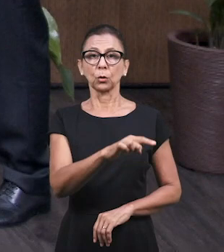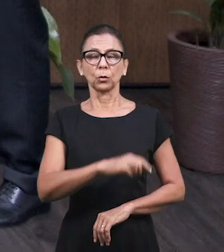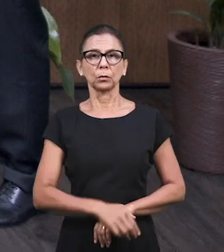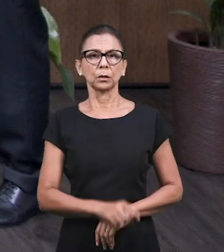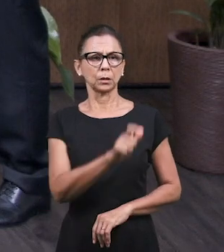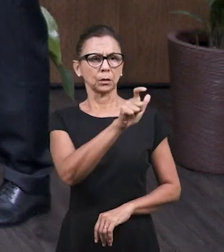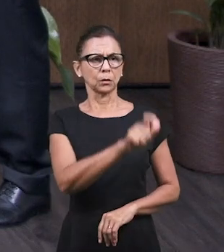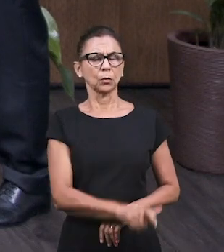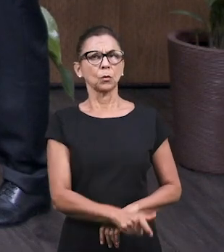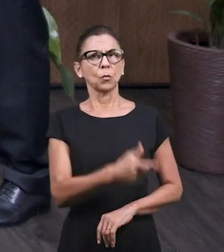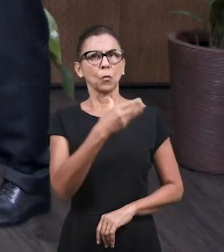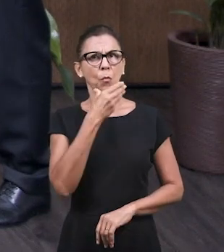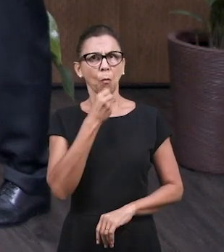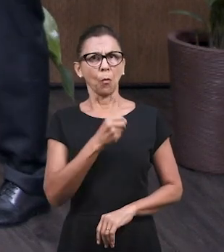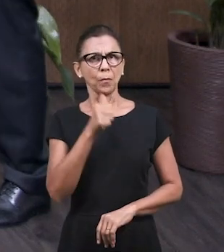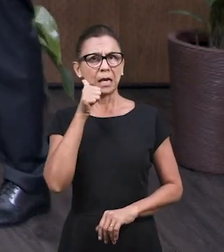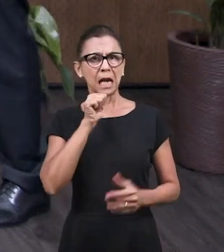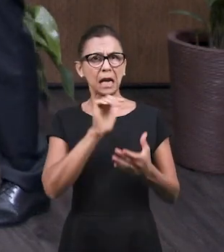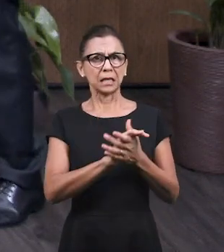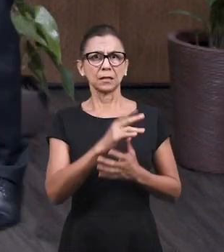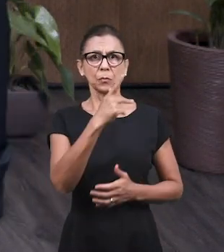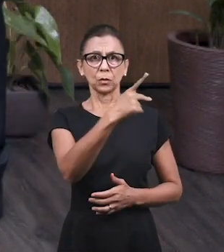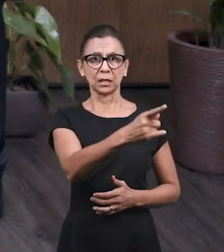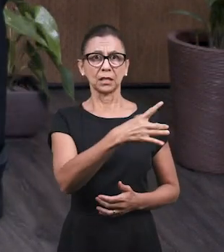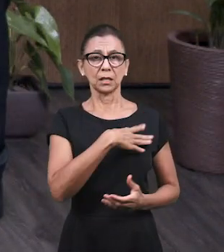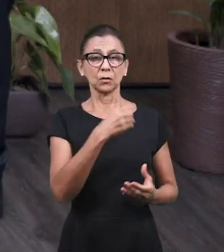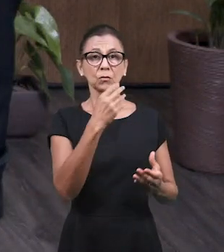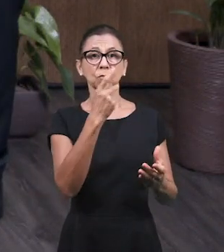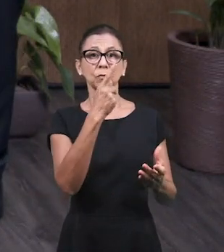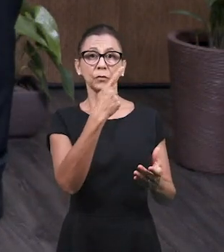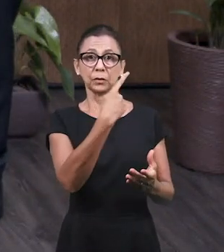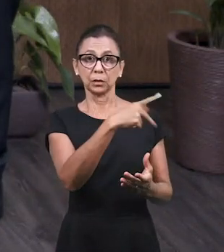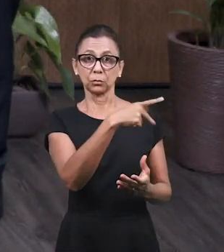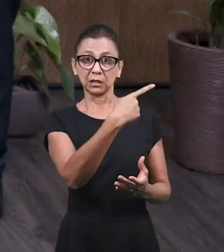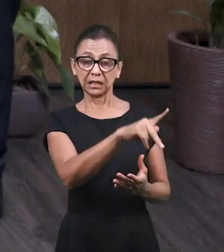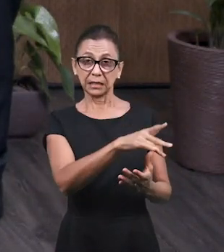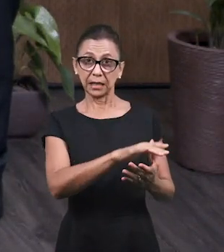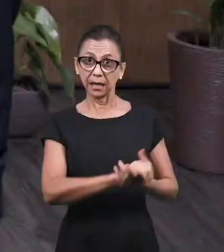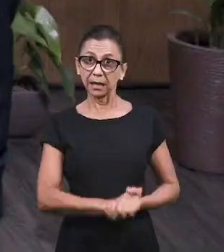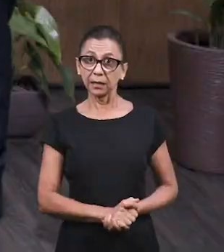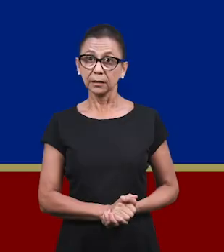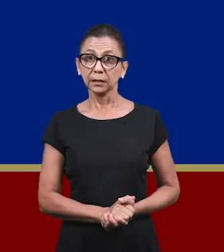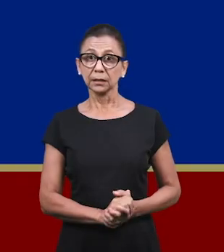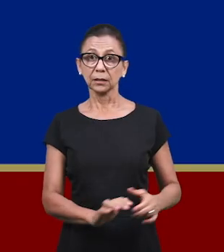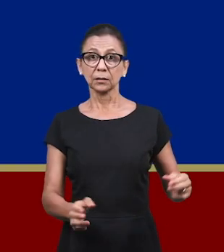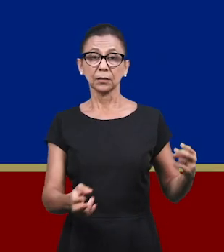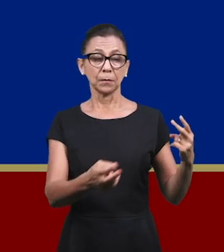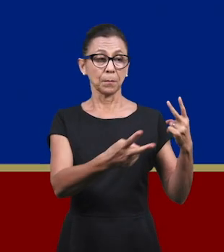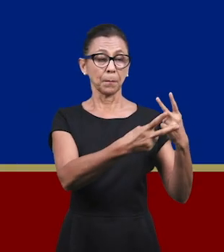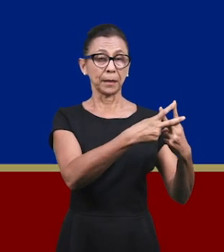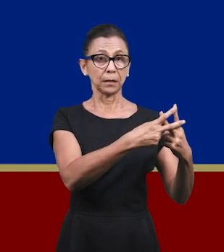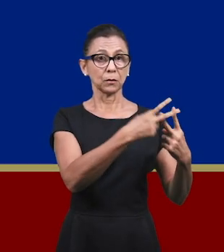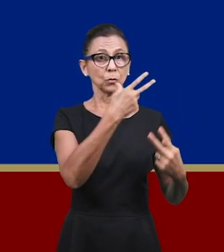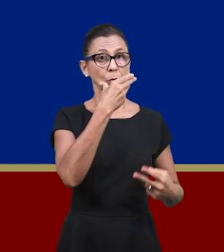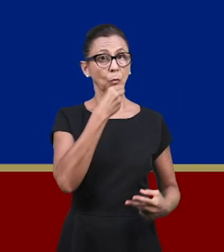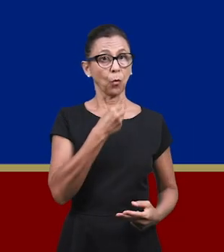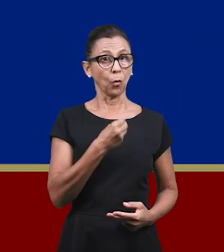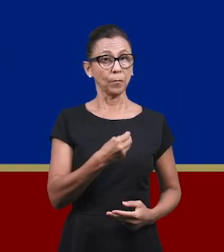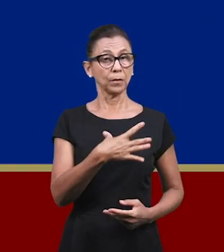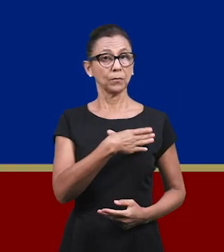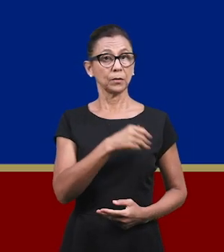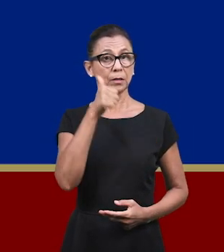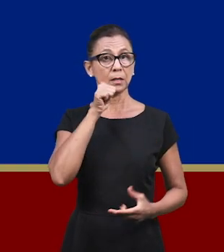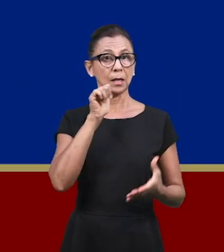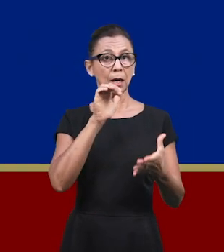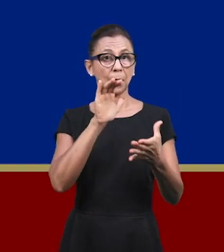dit que le débiteur, sa femme et ses enfants soient vendus comme esclaves afin